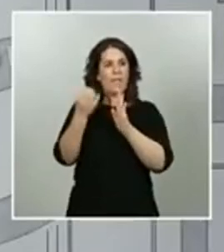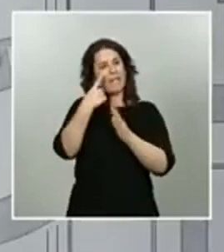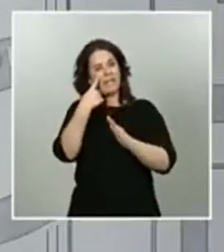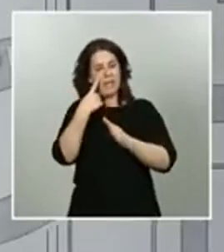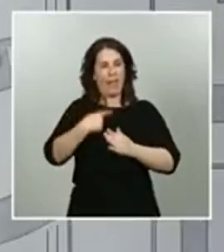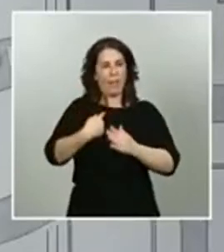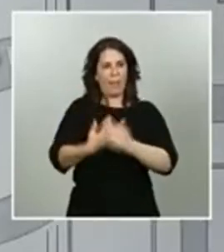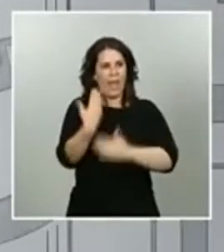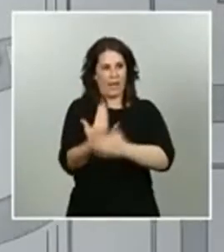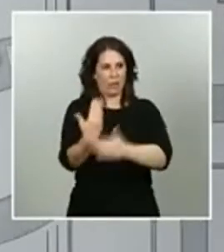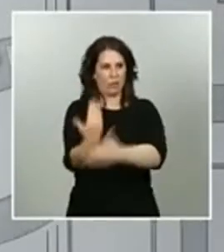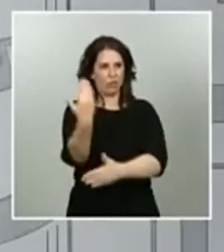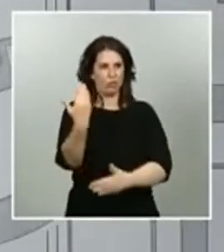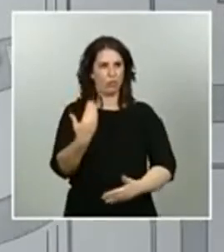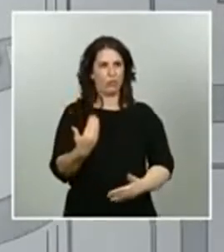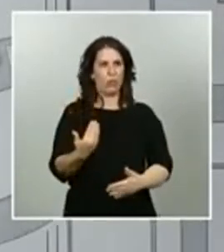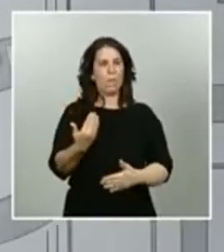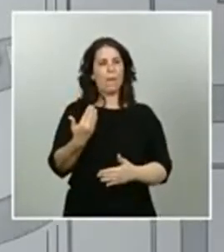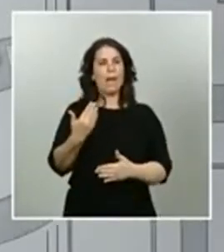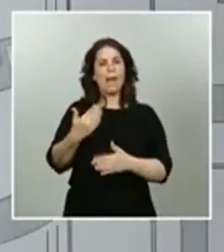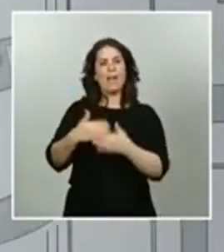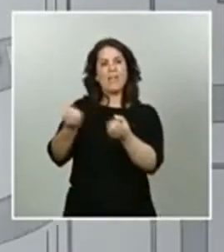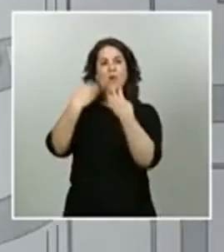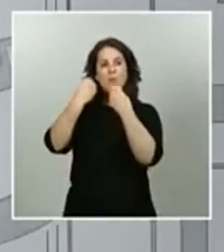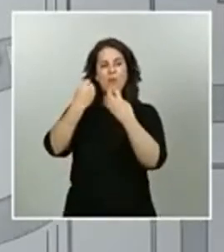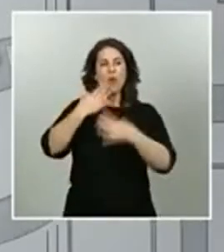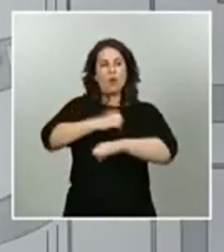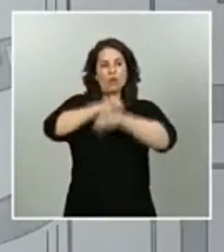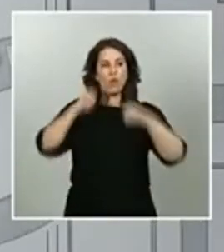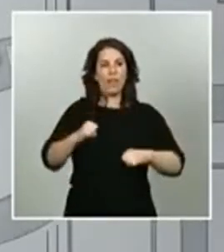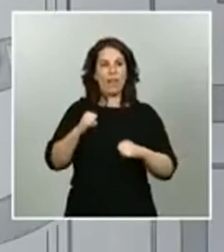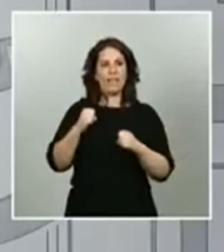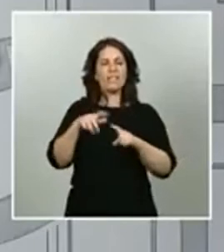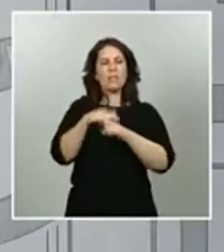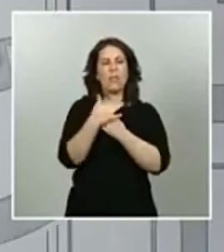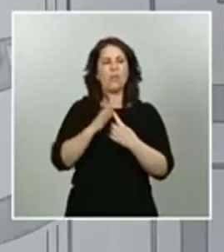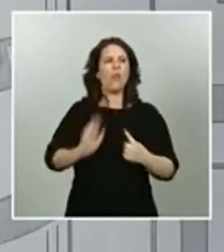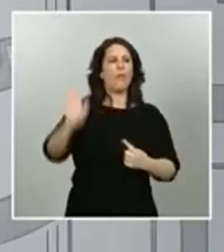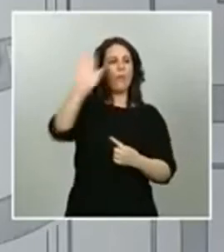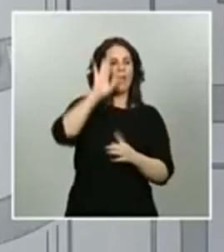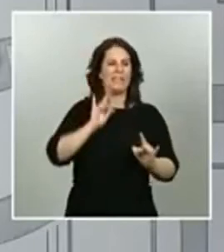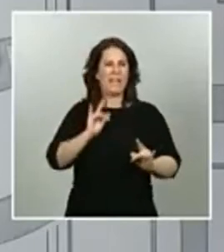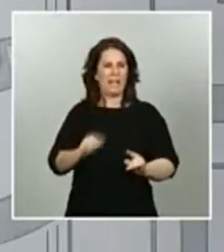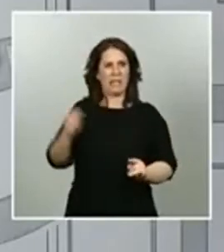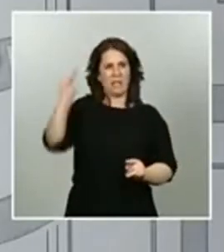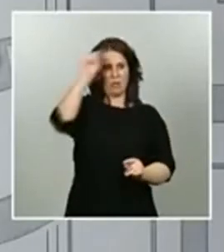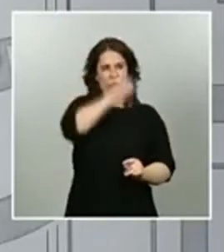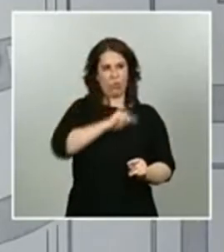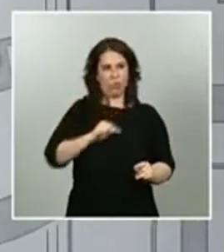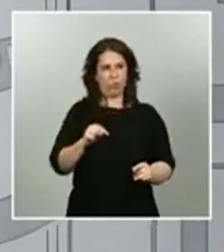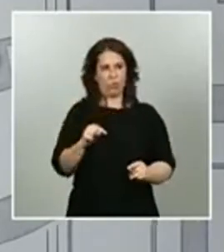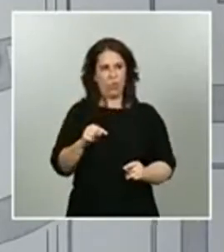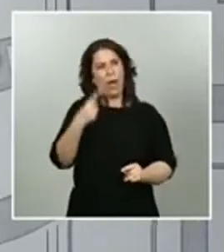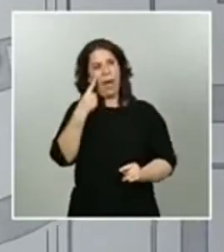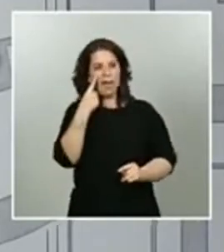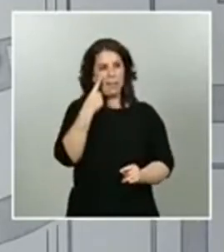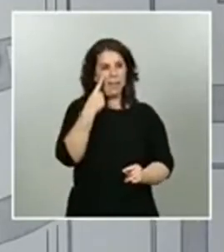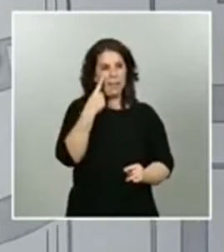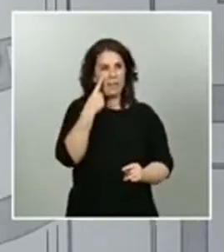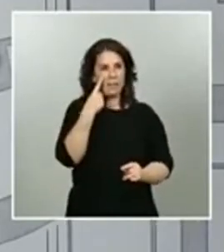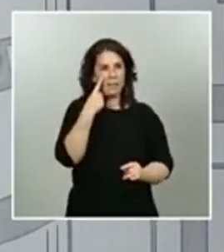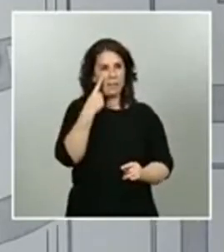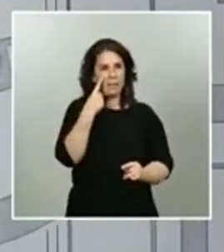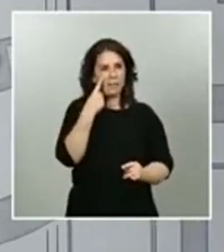realtà e combinando i vari parametri di poter, se del caso, anche intervenire, ma in questo modo